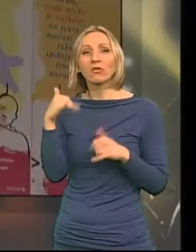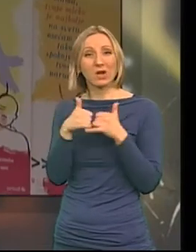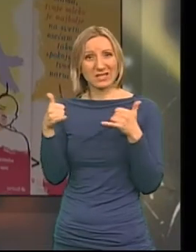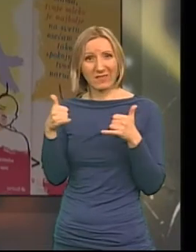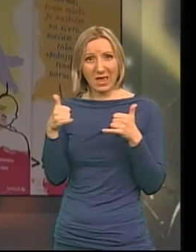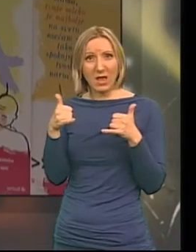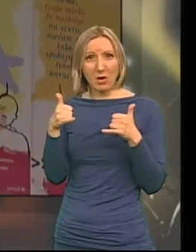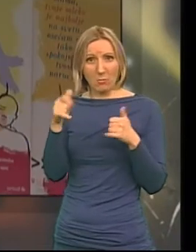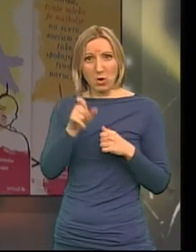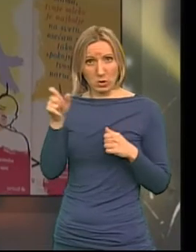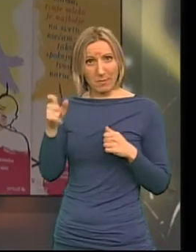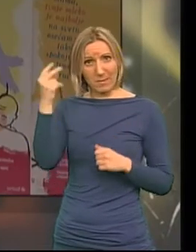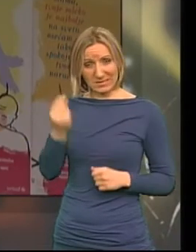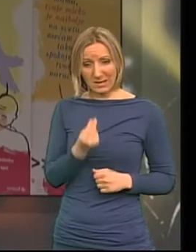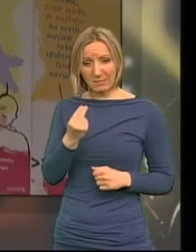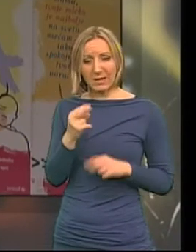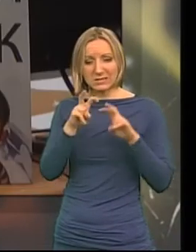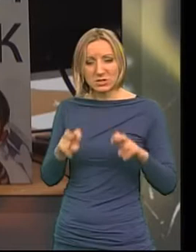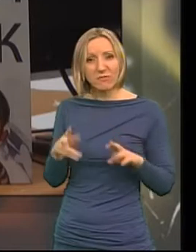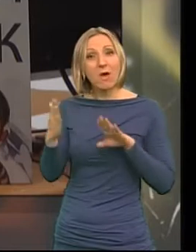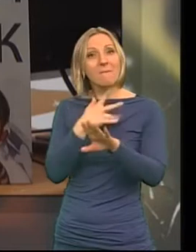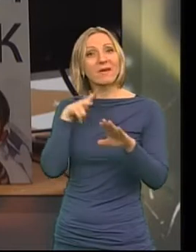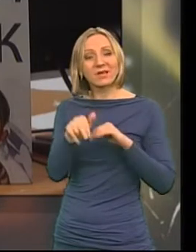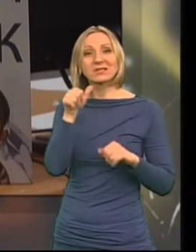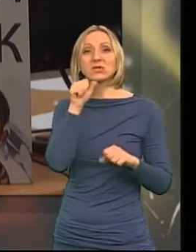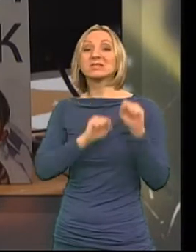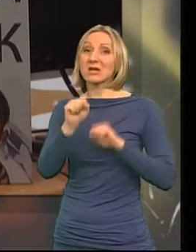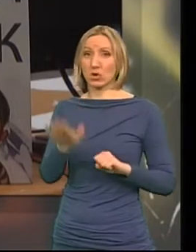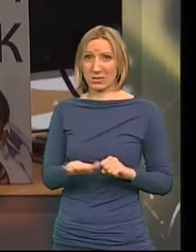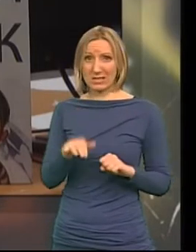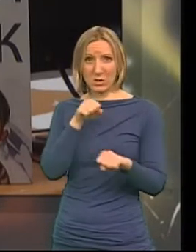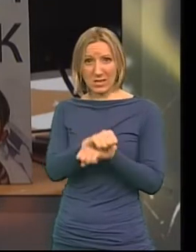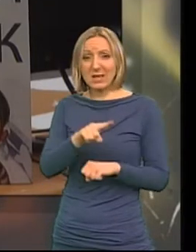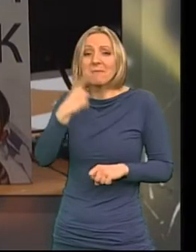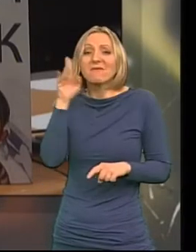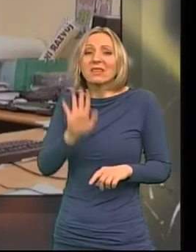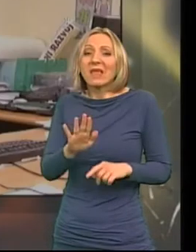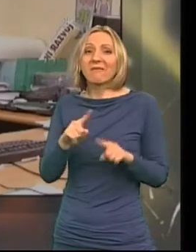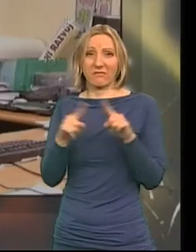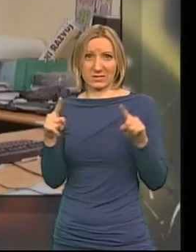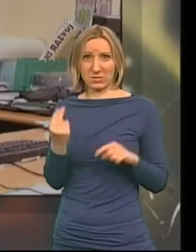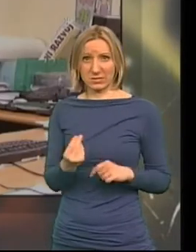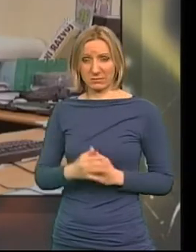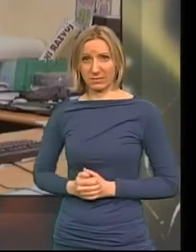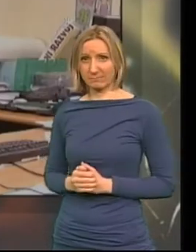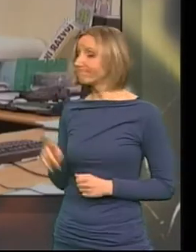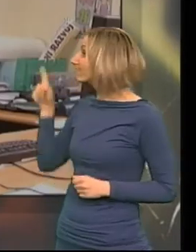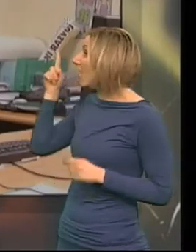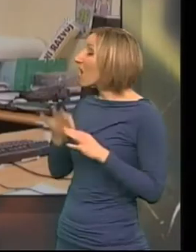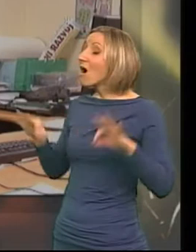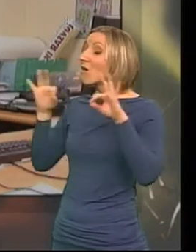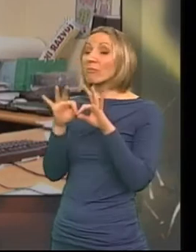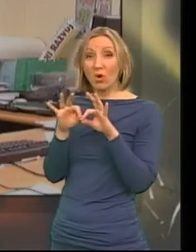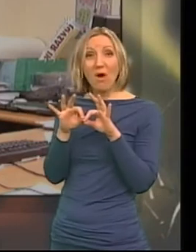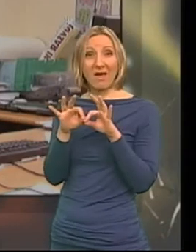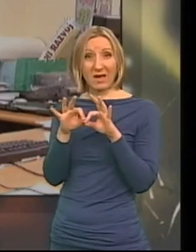Srbije, istraživao je prevenciju i zaštitu dece od nasilja i prvi je takve vrste u Srbiji. Projekat zaštite dece od nasilja u Jugoistočnoj